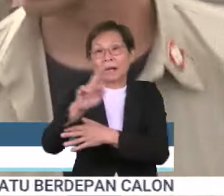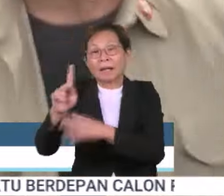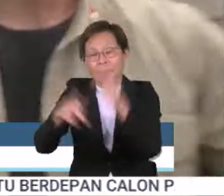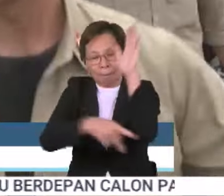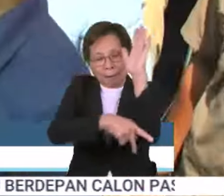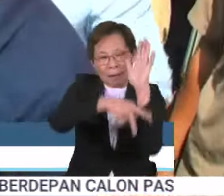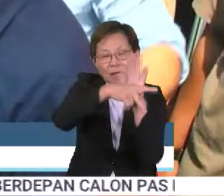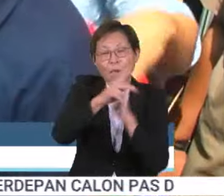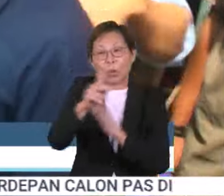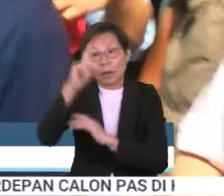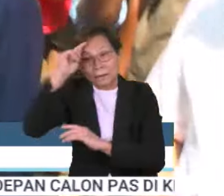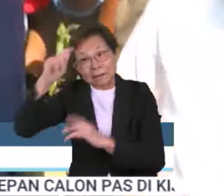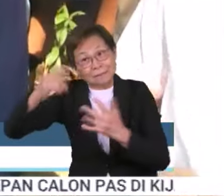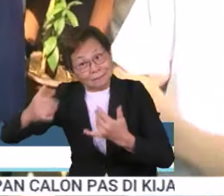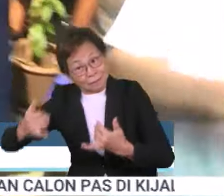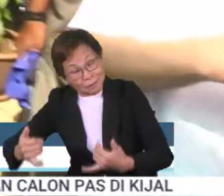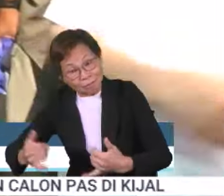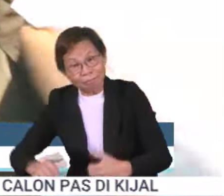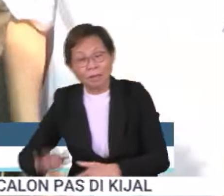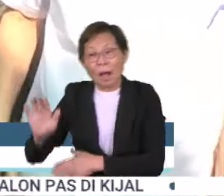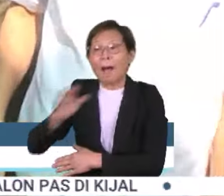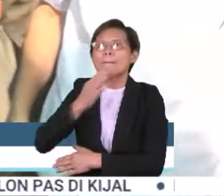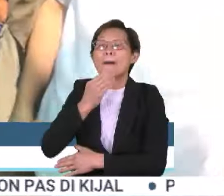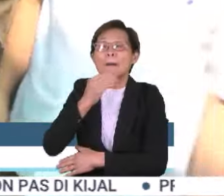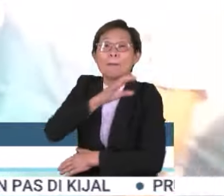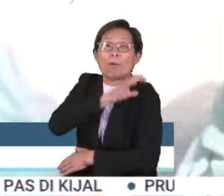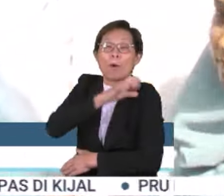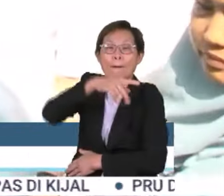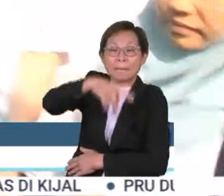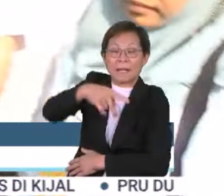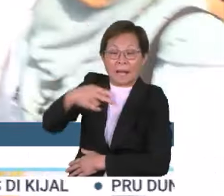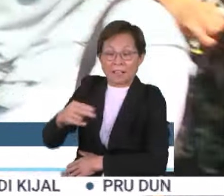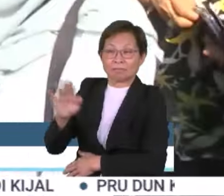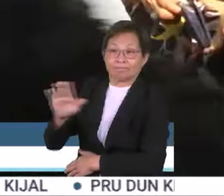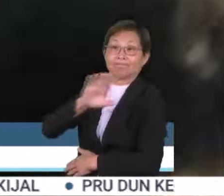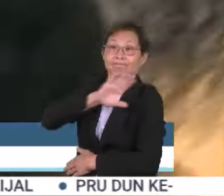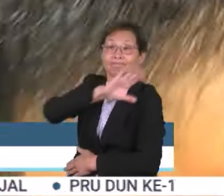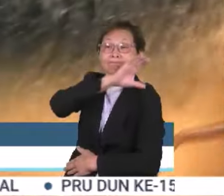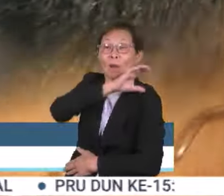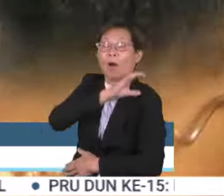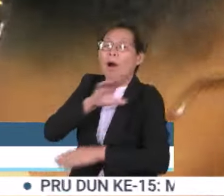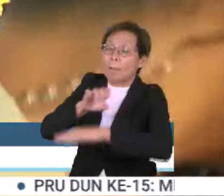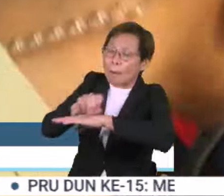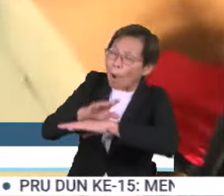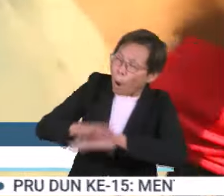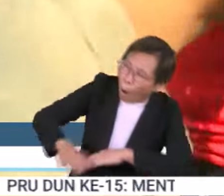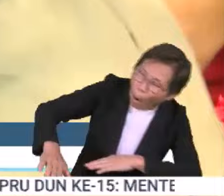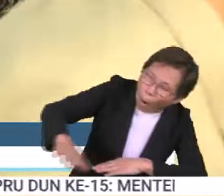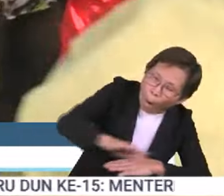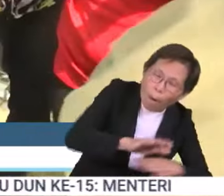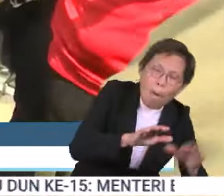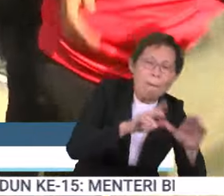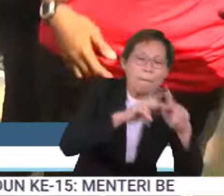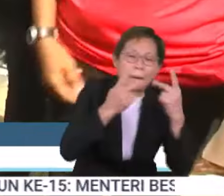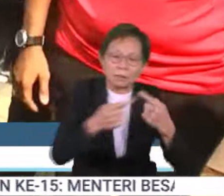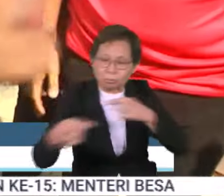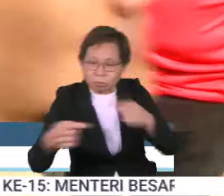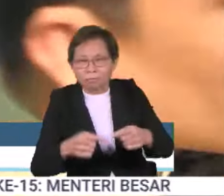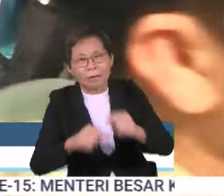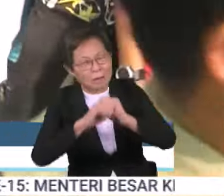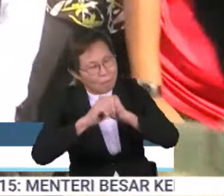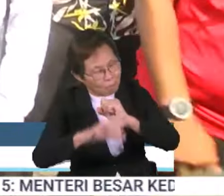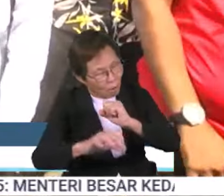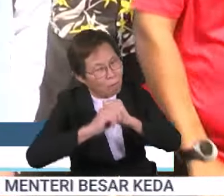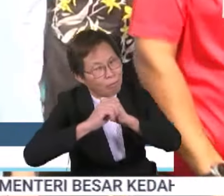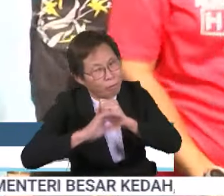Parlimen Kuala Terengganu hari ini. Beliau yang juga pengerusi Pakatan Harapan PH menasihati semua parti yang bertanding agar